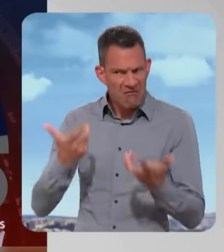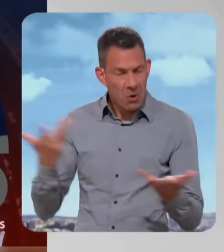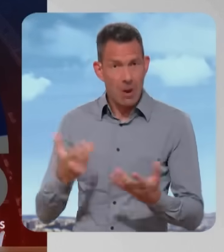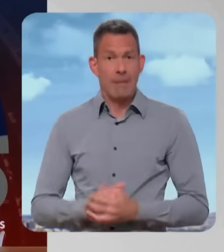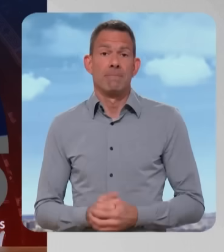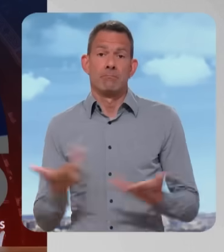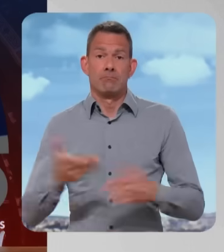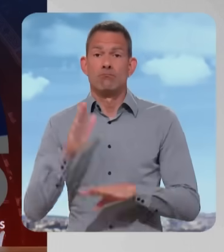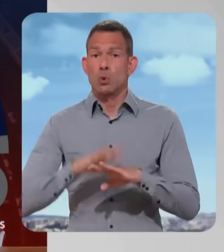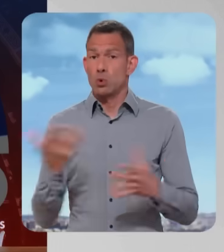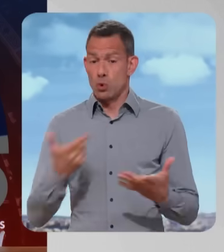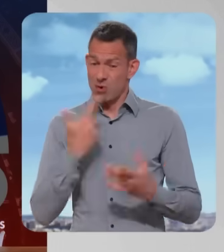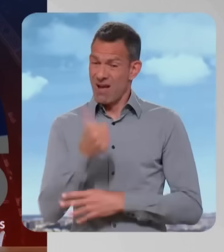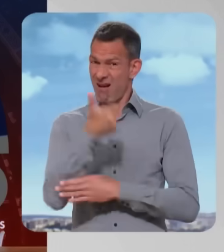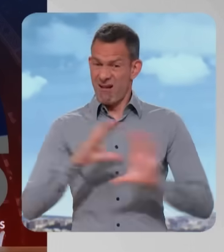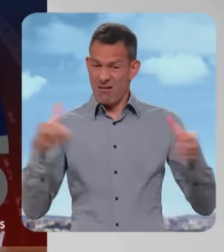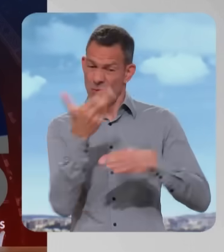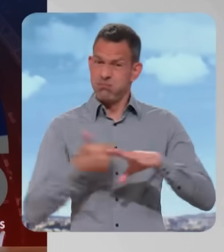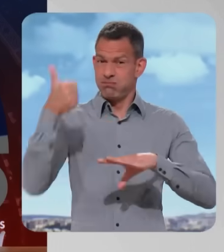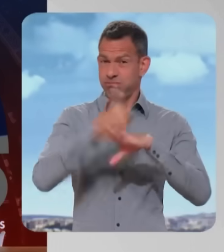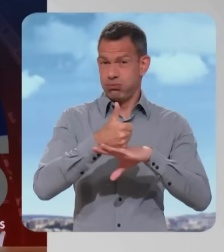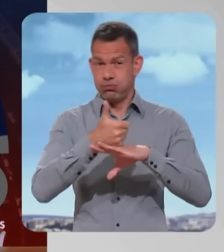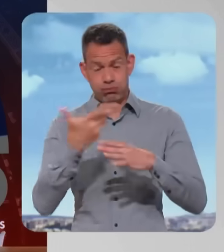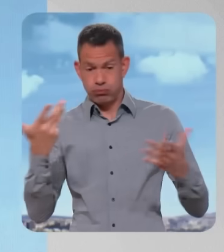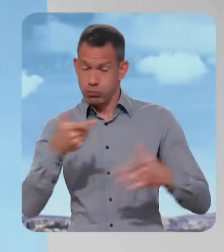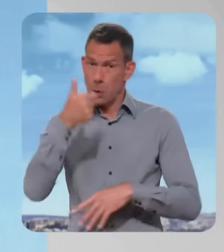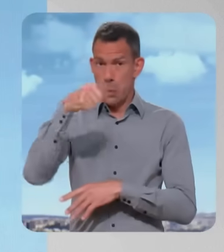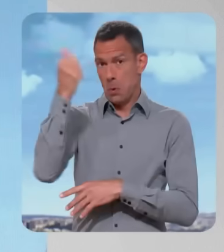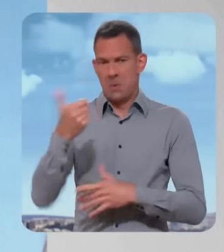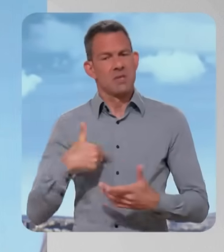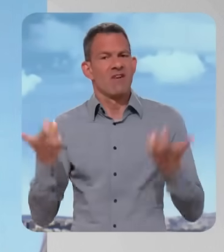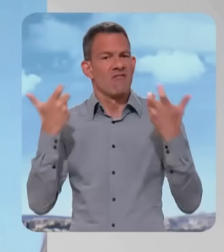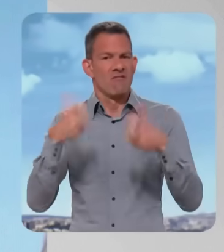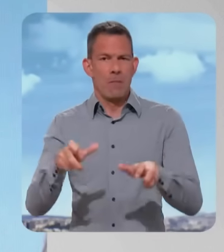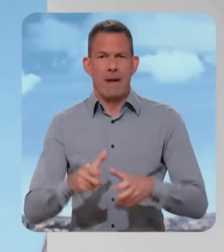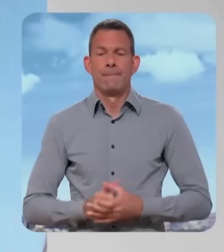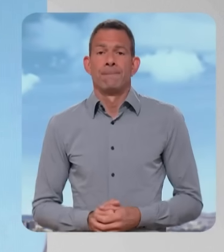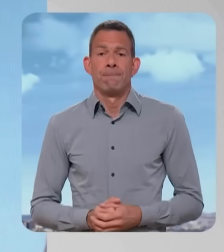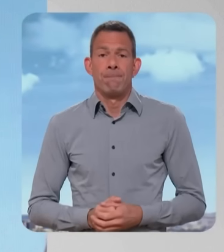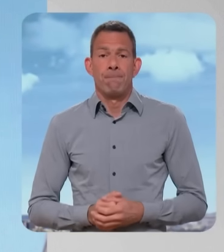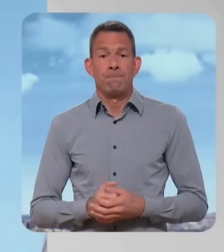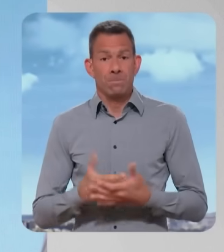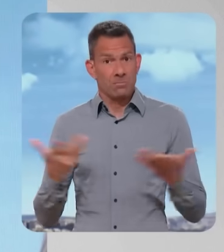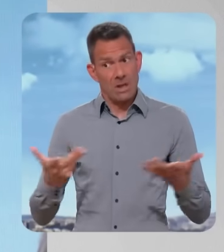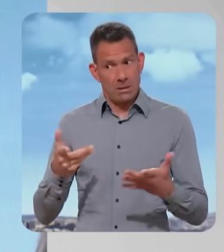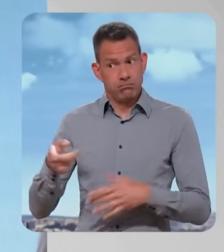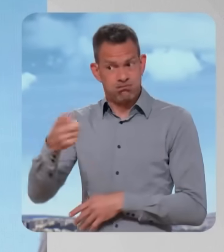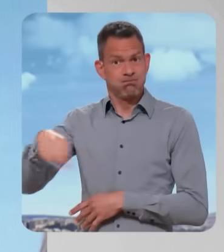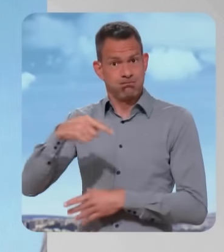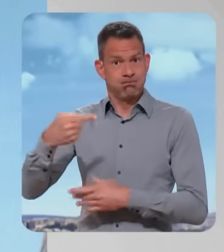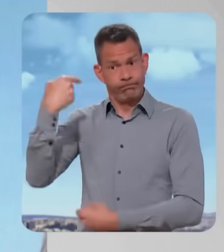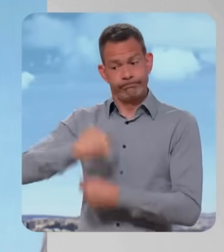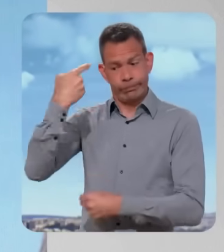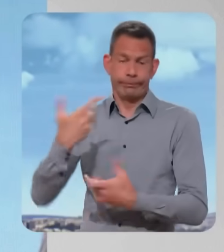ils n'ont pas souhaité qu'un groupe ou qu'une force politique soit hégémonique à l'Assemblée nationale ils nous enjoignent à